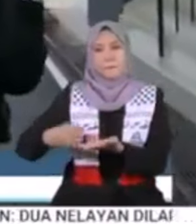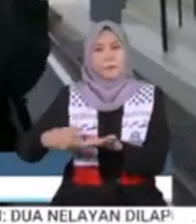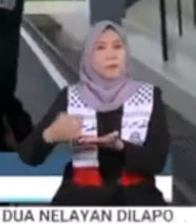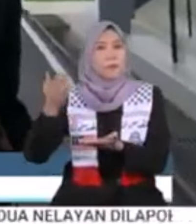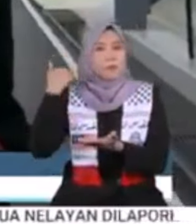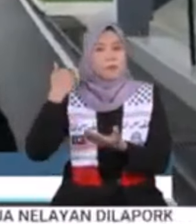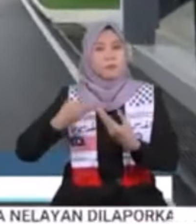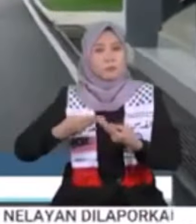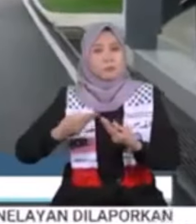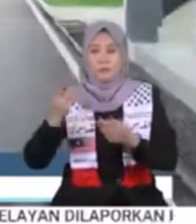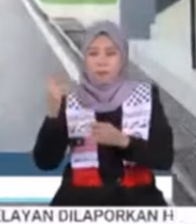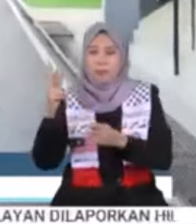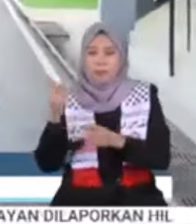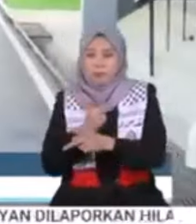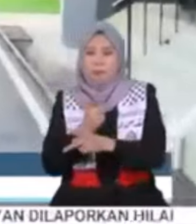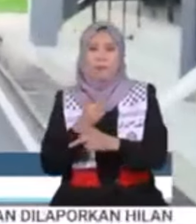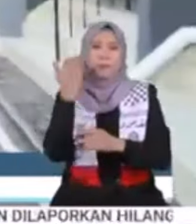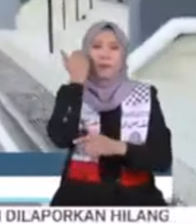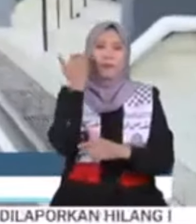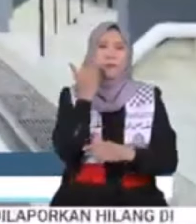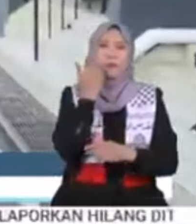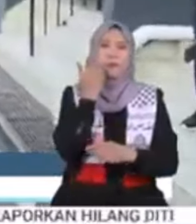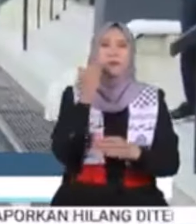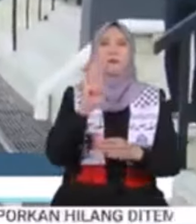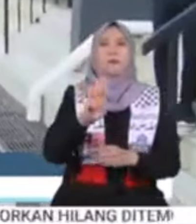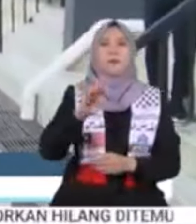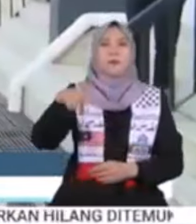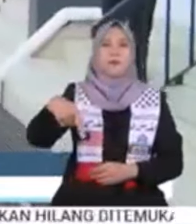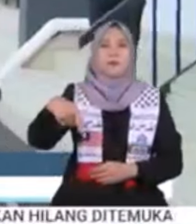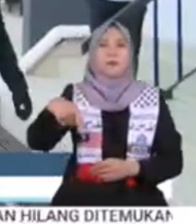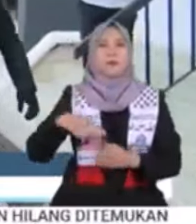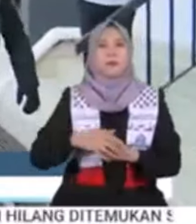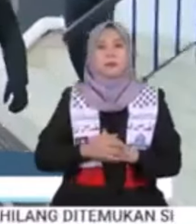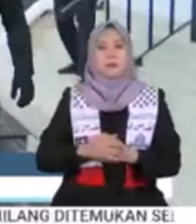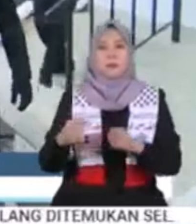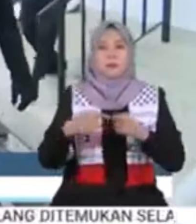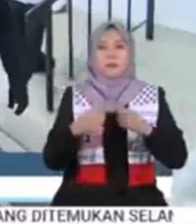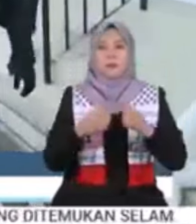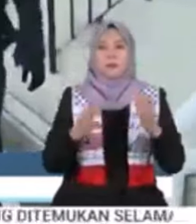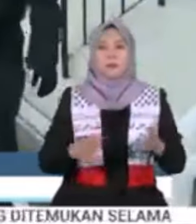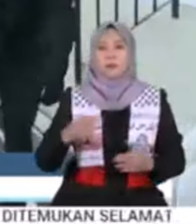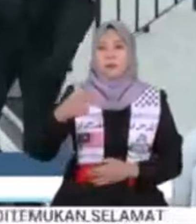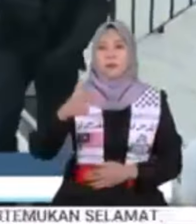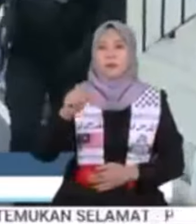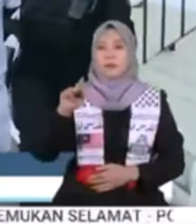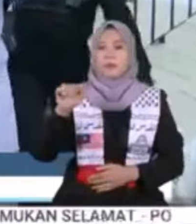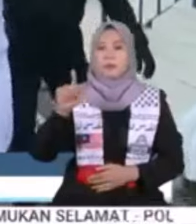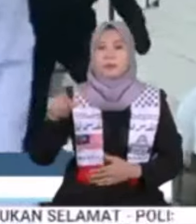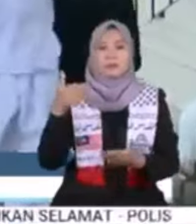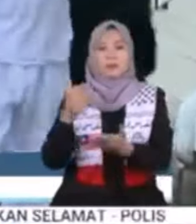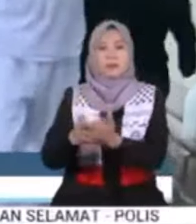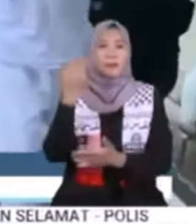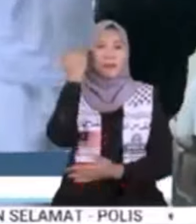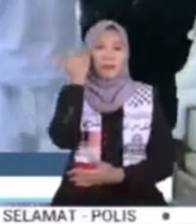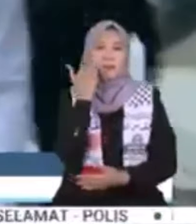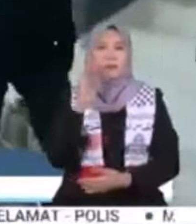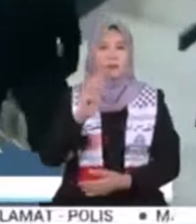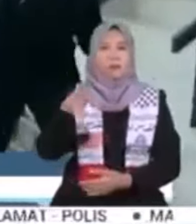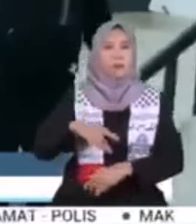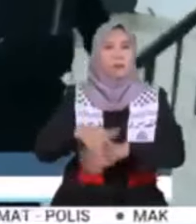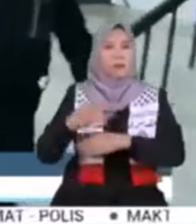sebelum ini berjalan sebanyak 3 kali di Mahkamah Magistrate Batu Pahat. Sebelum itu, tertuduh Muhammad Haikal tiba di Mahkamah Magistrate Batu Pahat